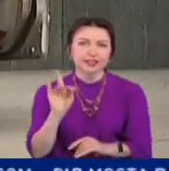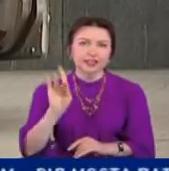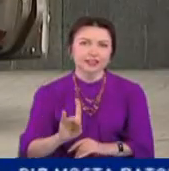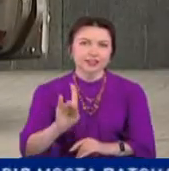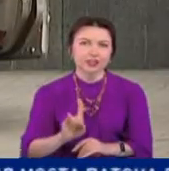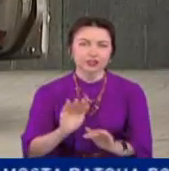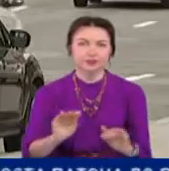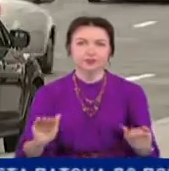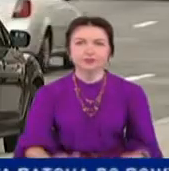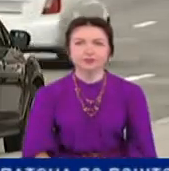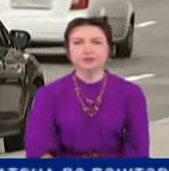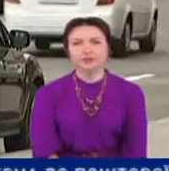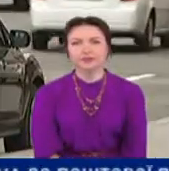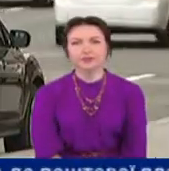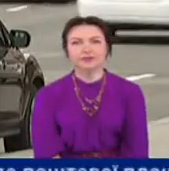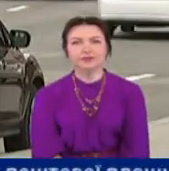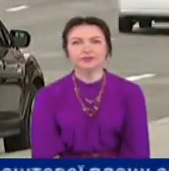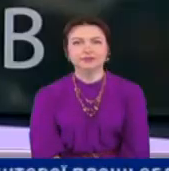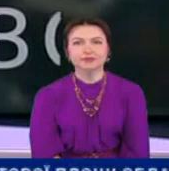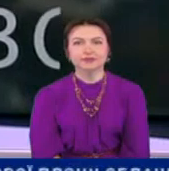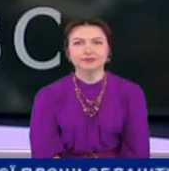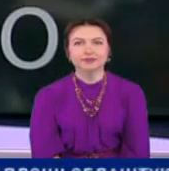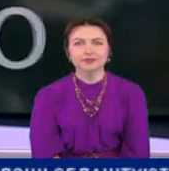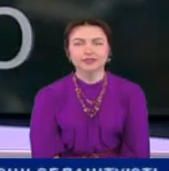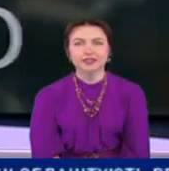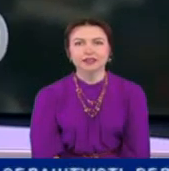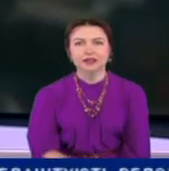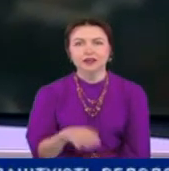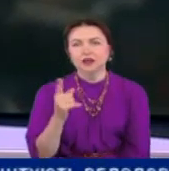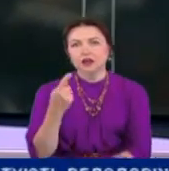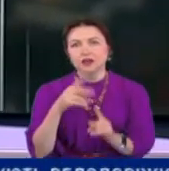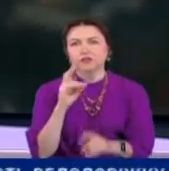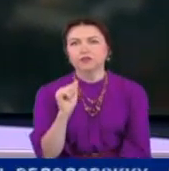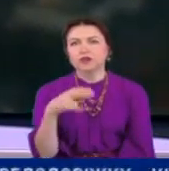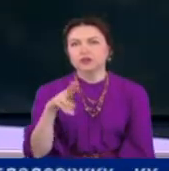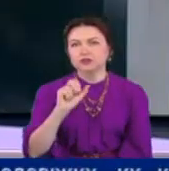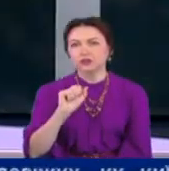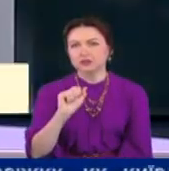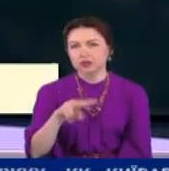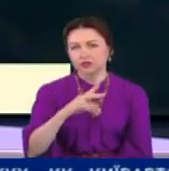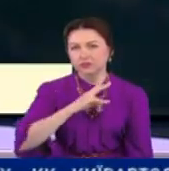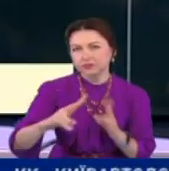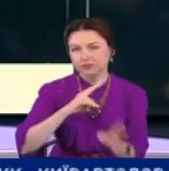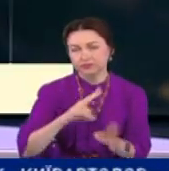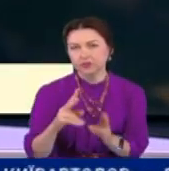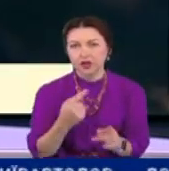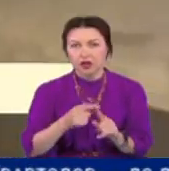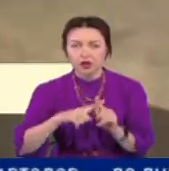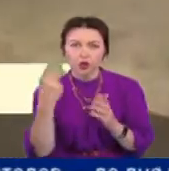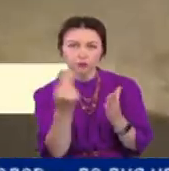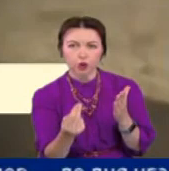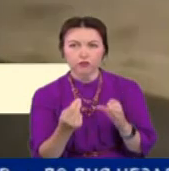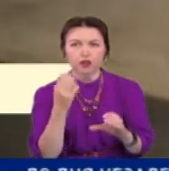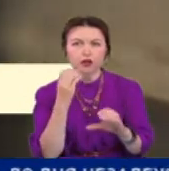Кокотов, Олександр Степанов, телеканал Київ. Вандали з балончиків розмалювали потяг метро. Відео